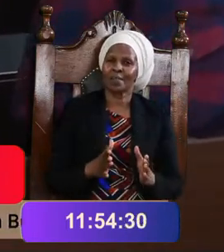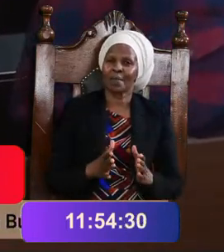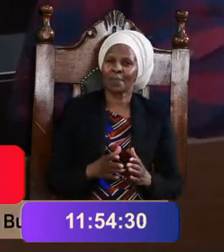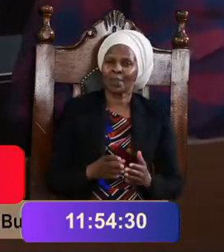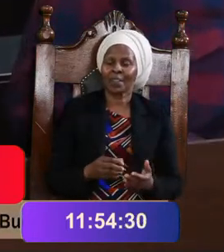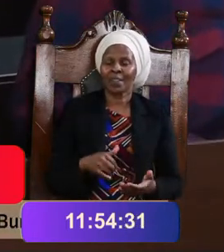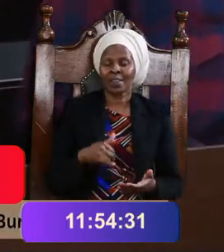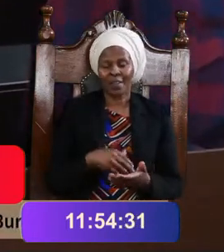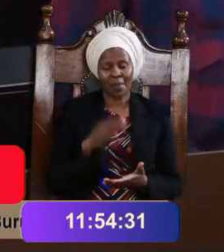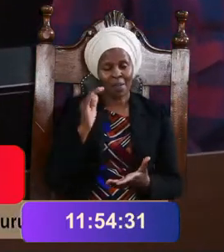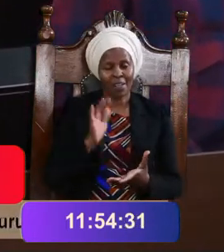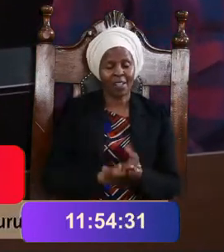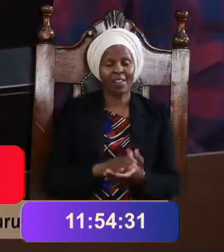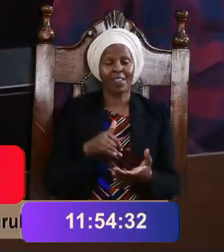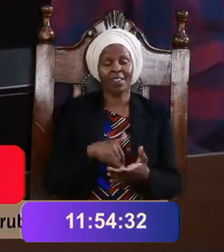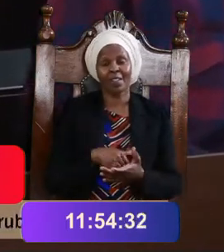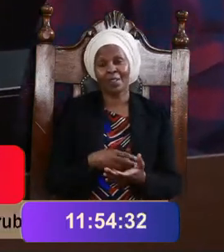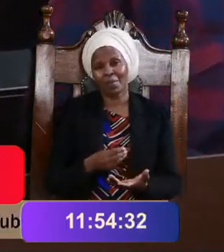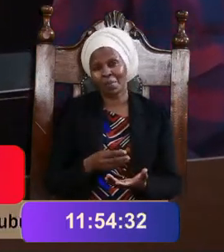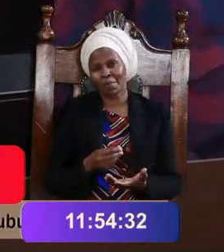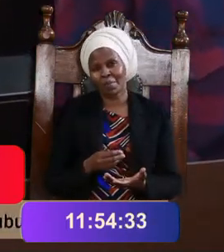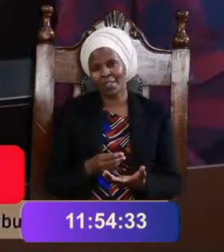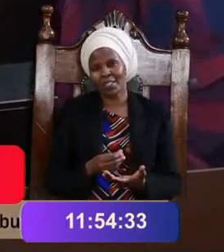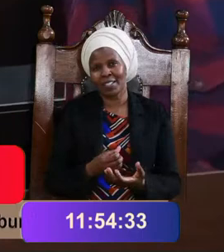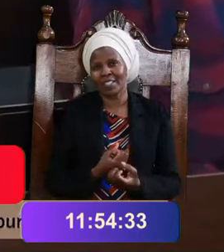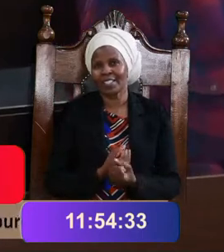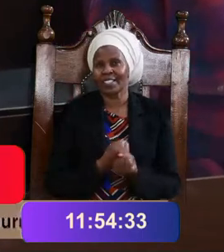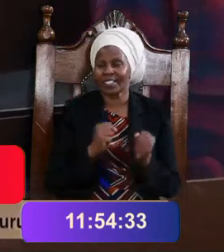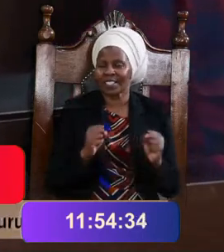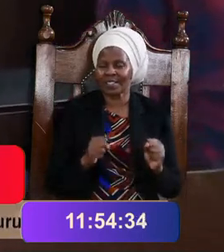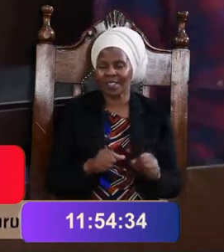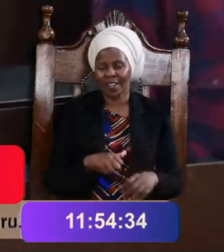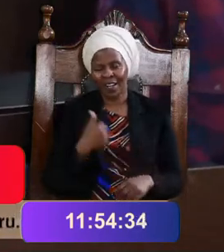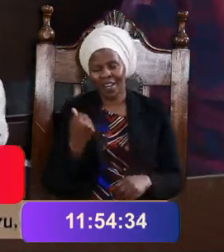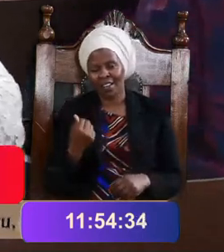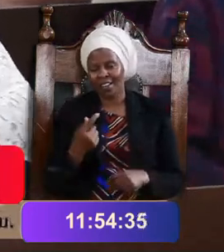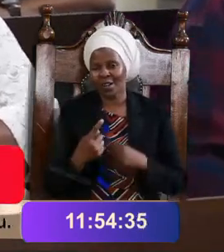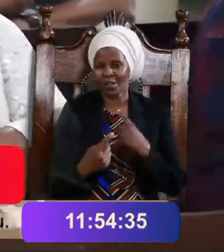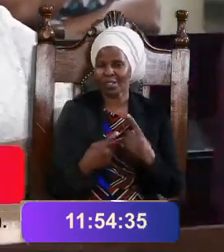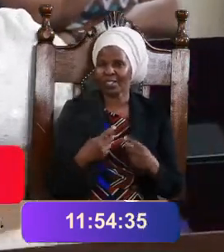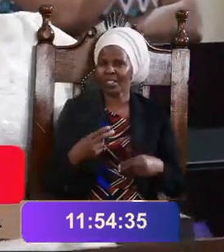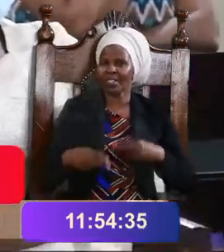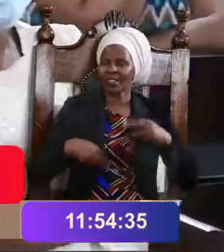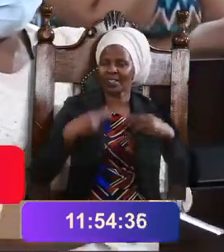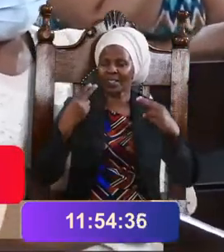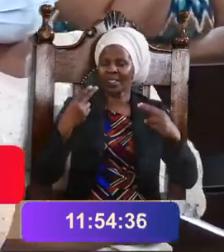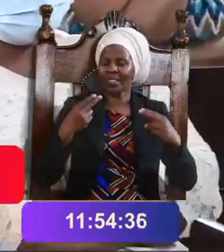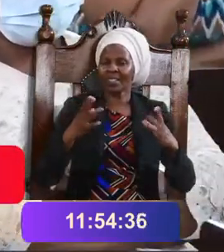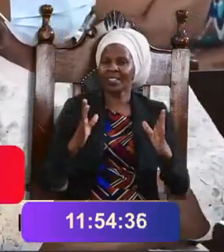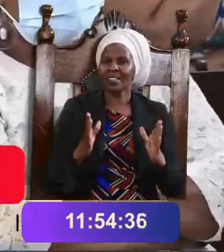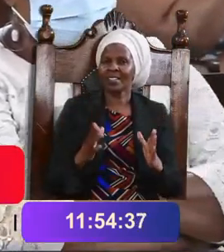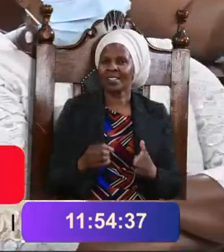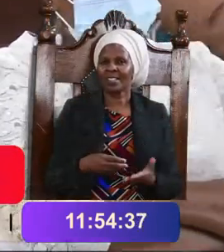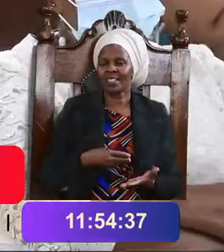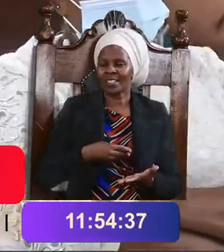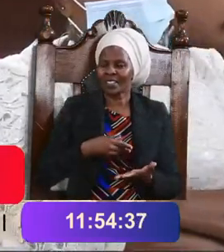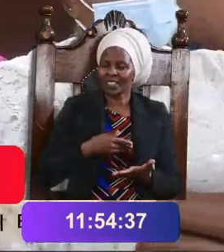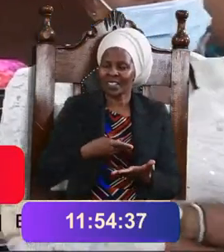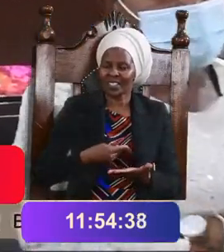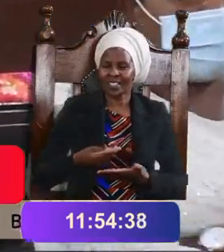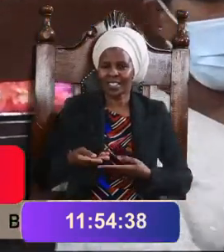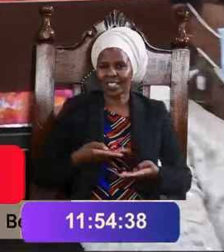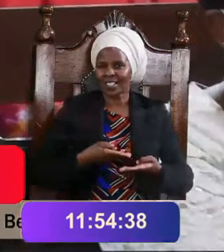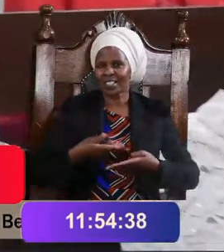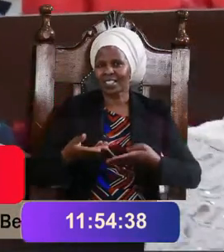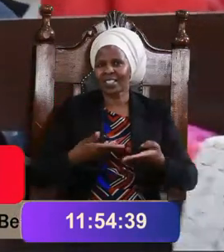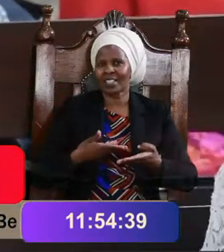pesa ndio mfalme. Kuna watu ambao hozana yao pia ni ya kuuza. Ukipatia tu